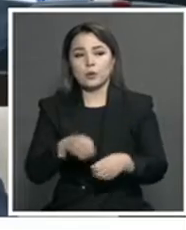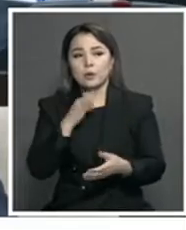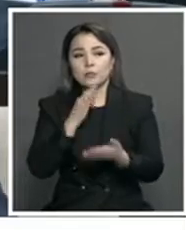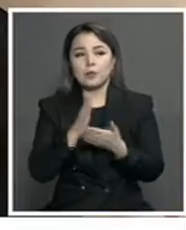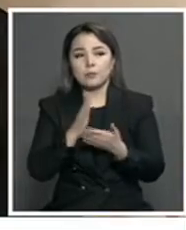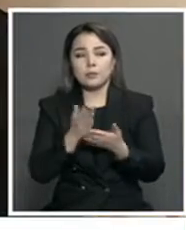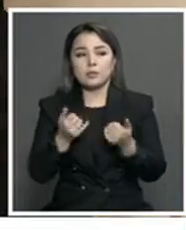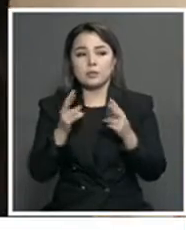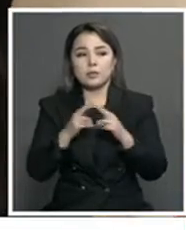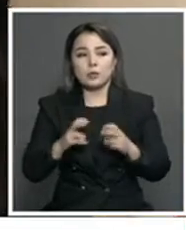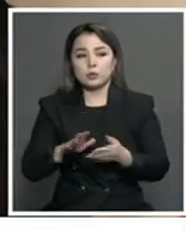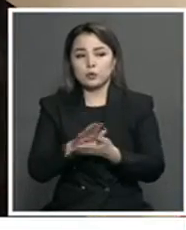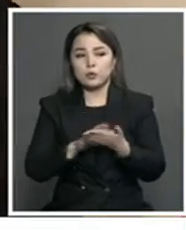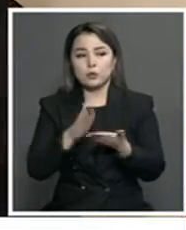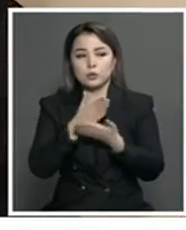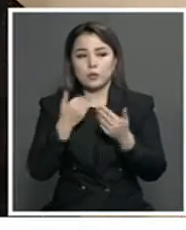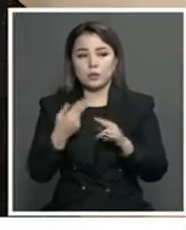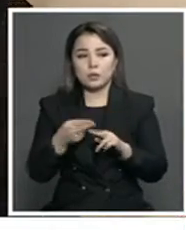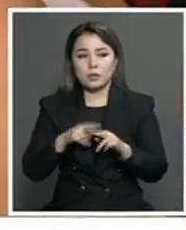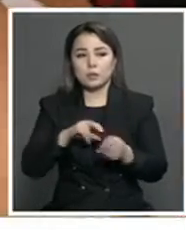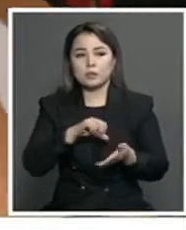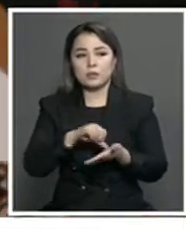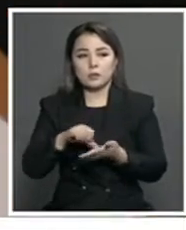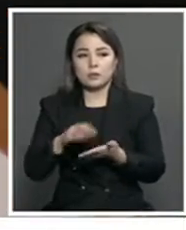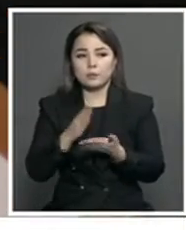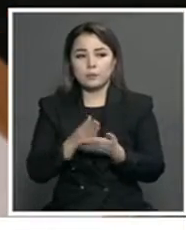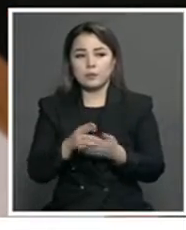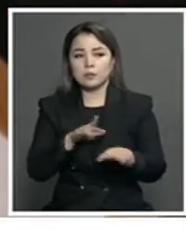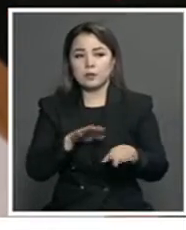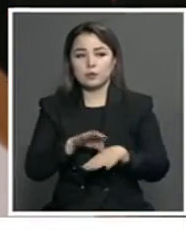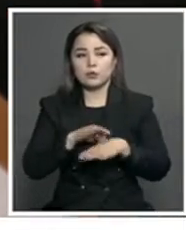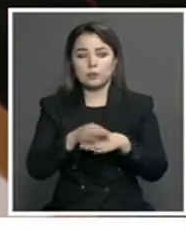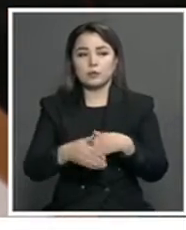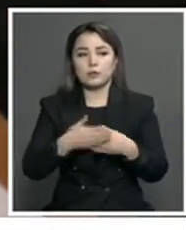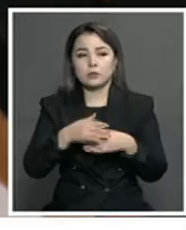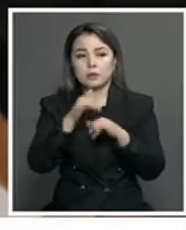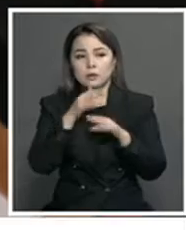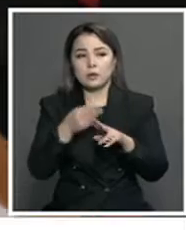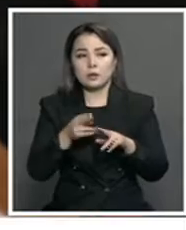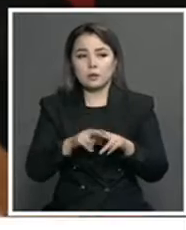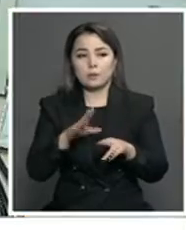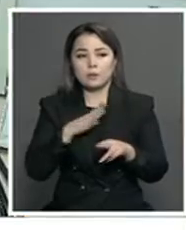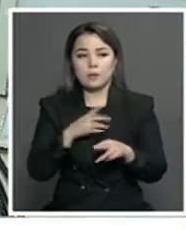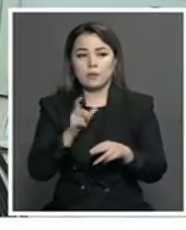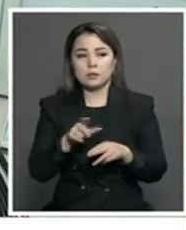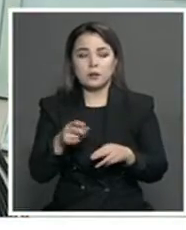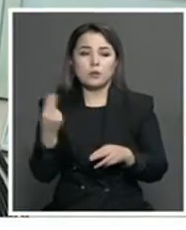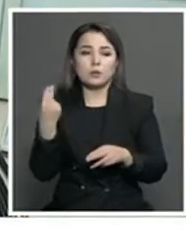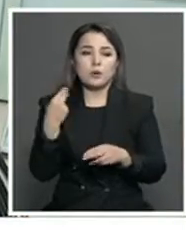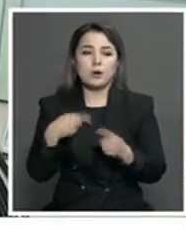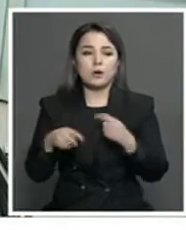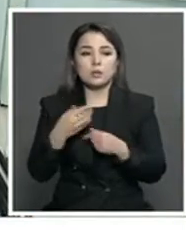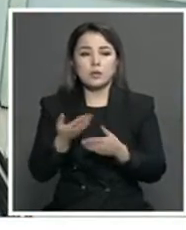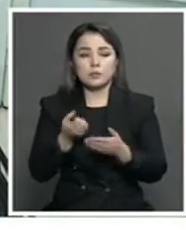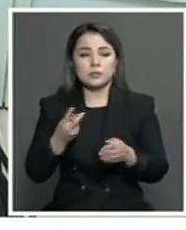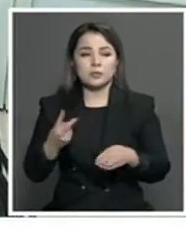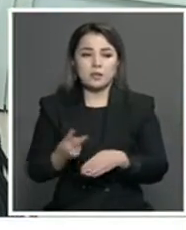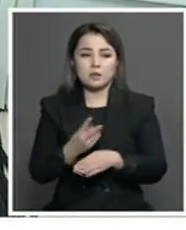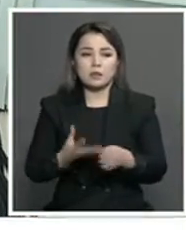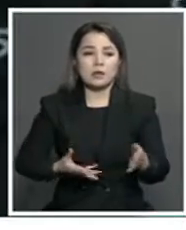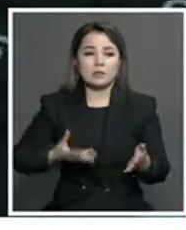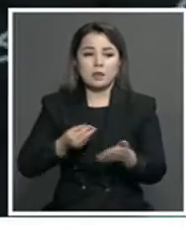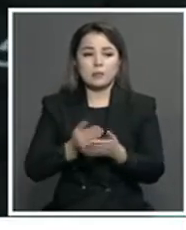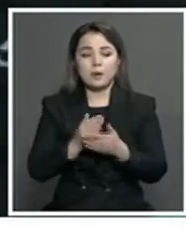Яғни тексеруге мүмкіндік жоқ. Демек, оларға қатысты әкімшілік шара қолдану мүмкін емес. Салдарынан халық алған қарызын еселеп төлеуге мәжбүр.